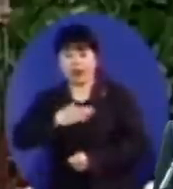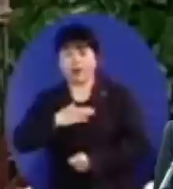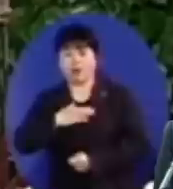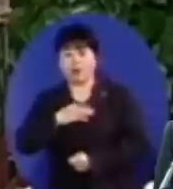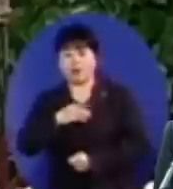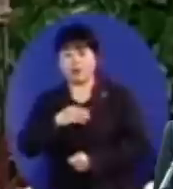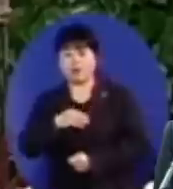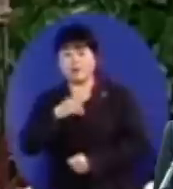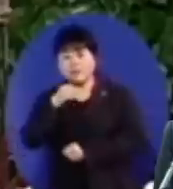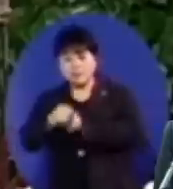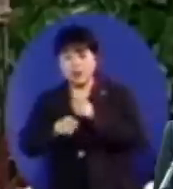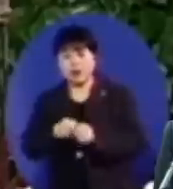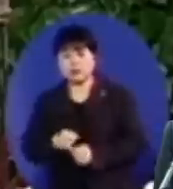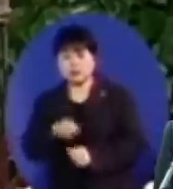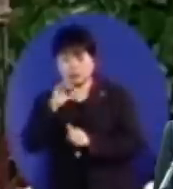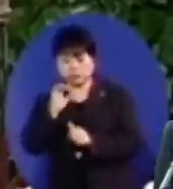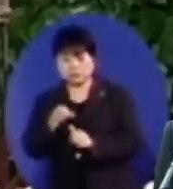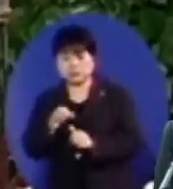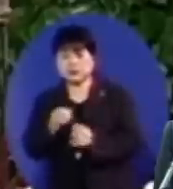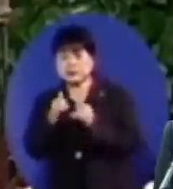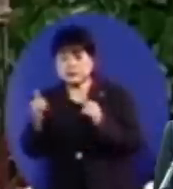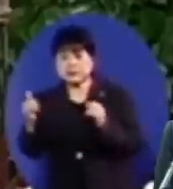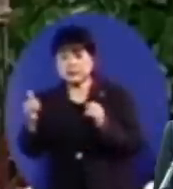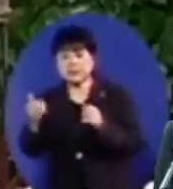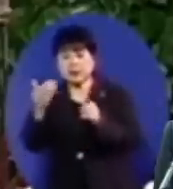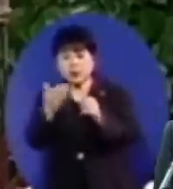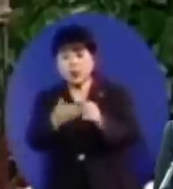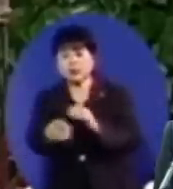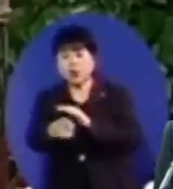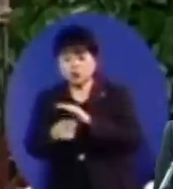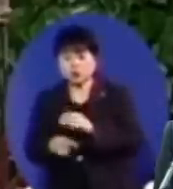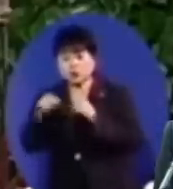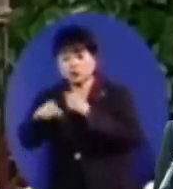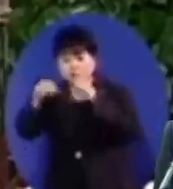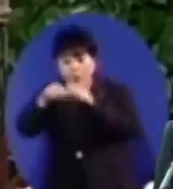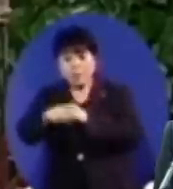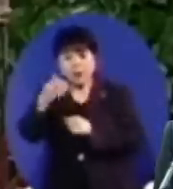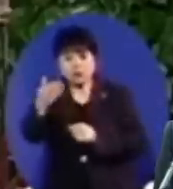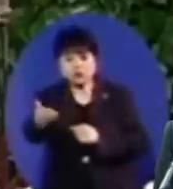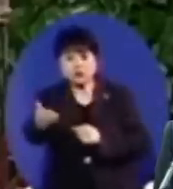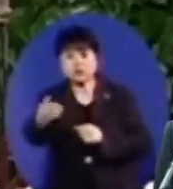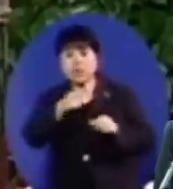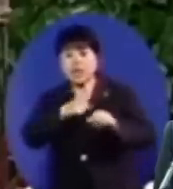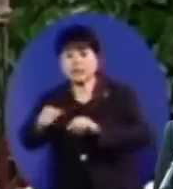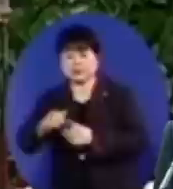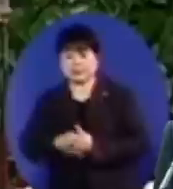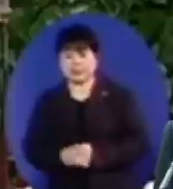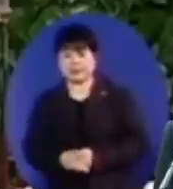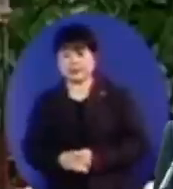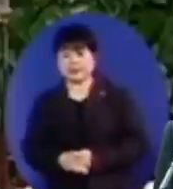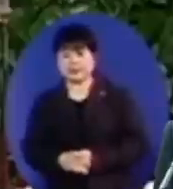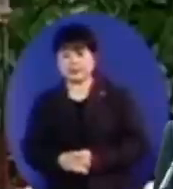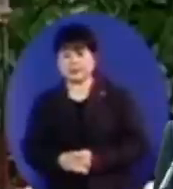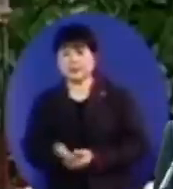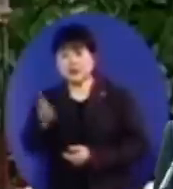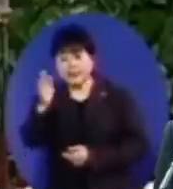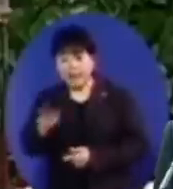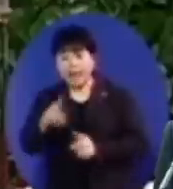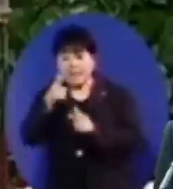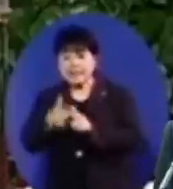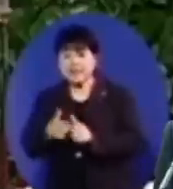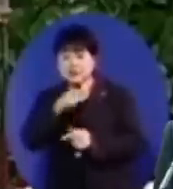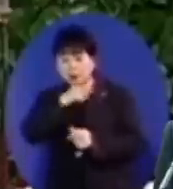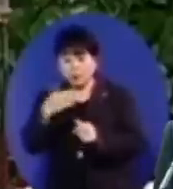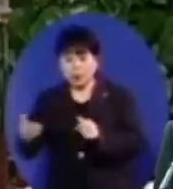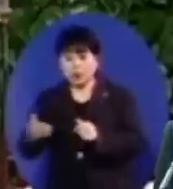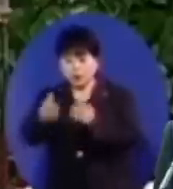마음대로 인간을 부렸습니다. 인간들에게 와서 도적질하고 죽이고 멸망시키는 일을 했습니다. 그러나 예수님의